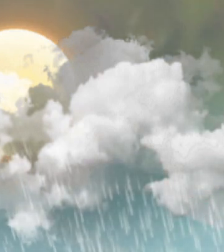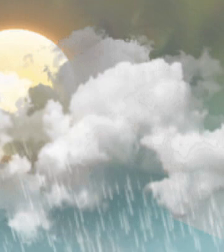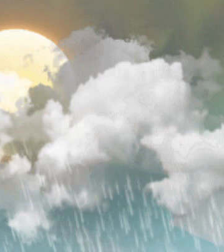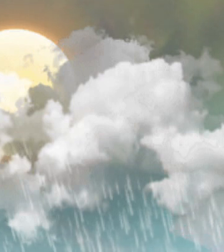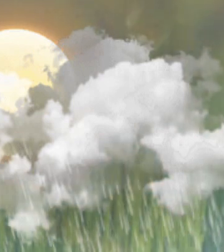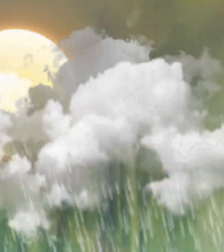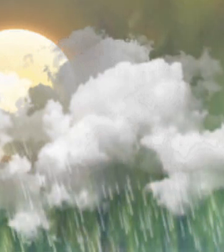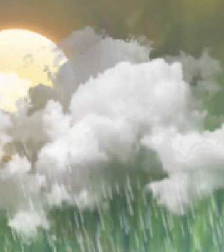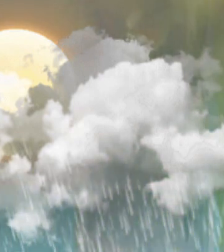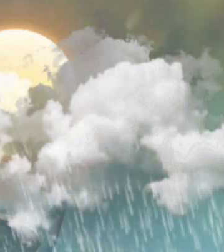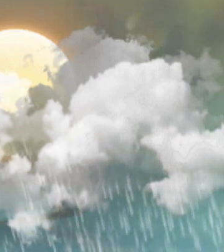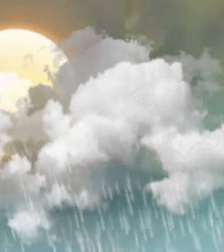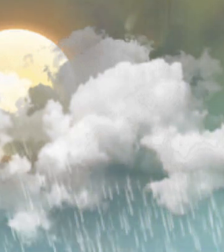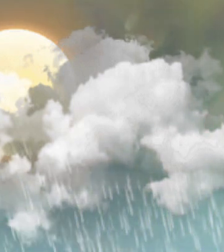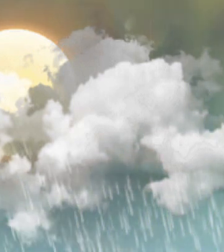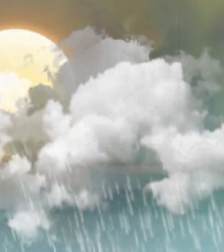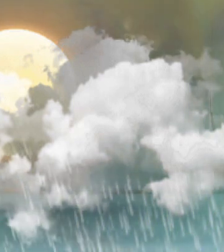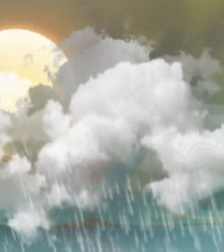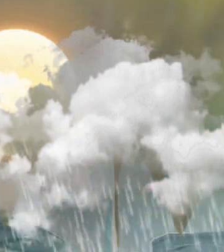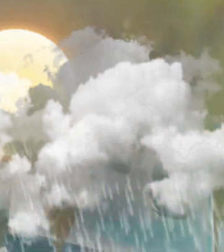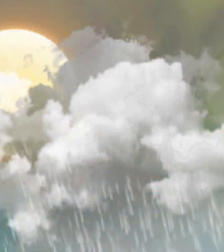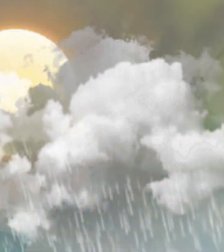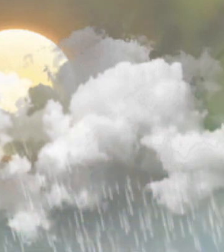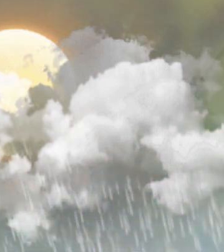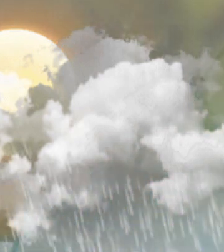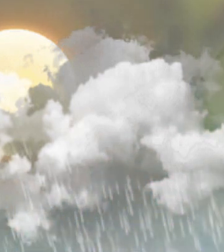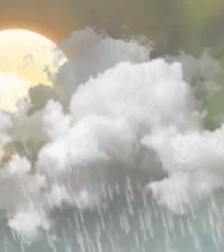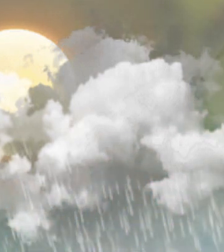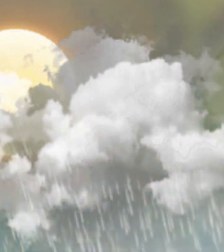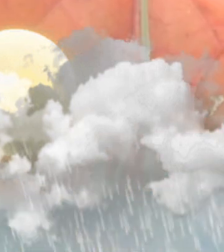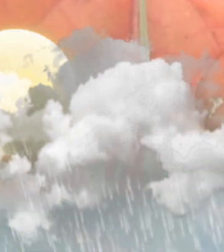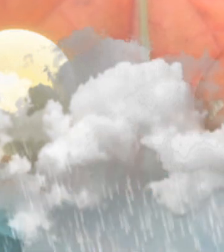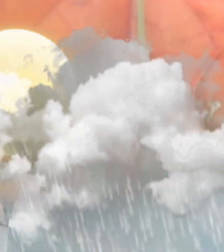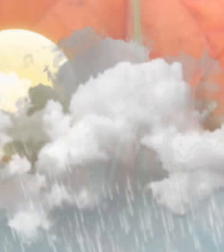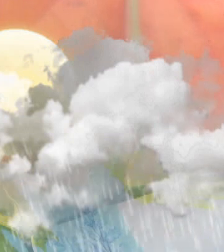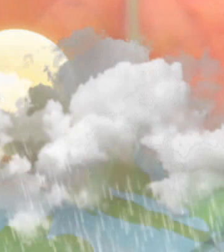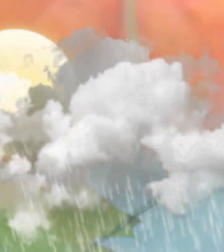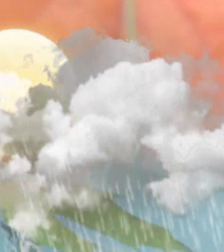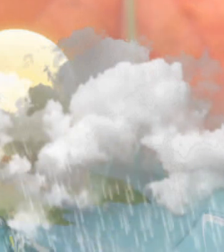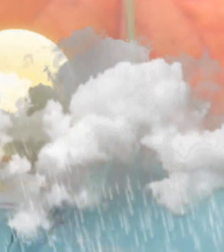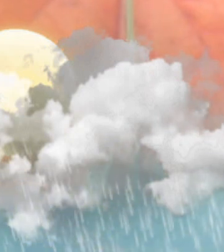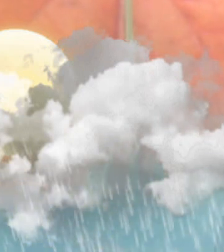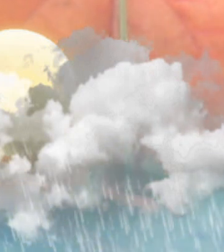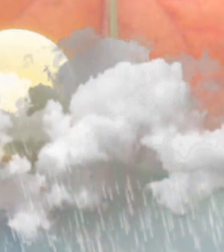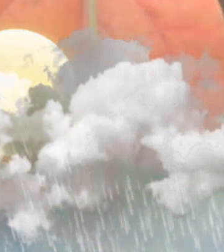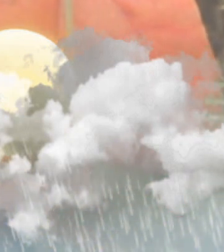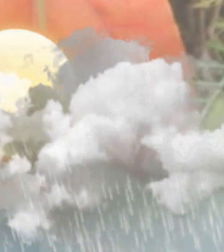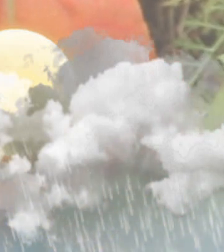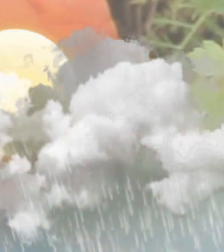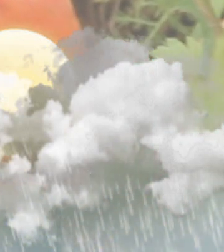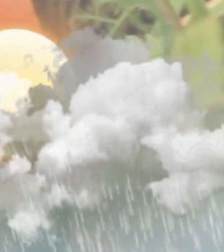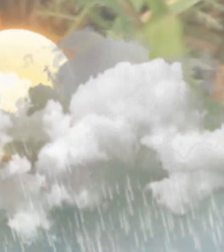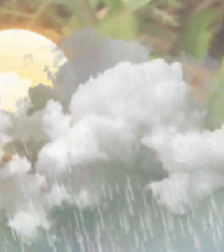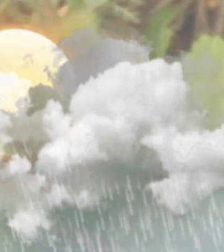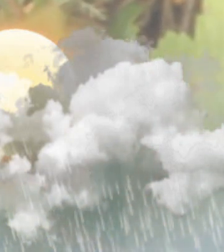Дзятлаве будзе каля 5 градусаў цяпла раніцай і вечарам і да плюс 8 днём. Пераменная воблачнасць, невялікі